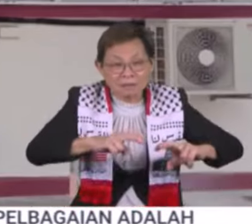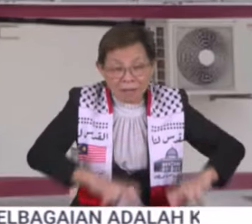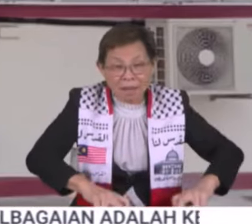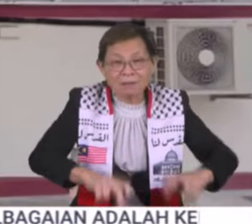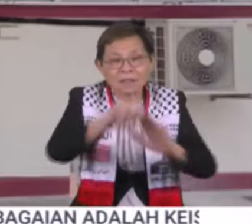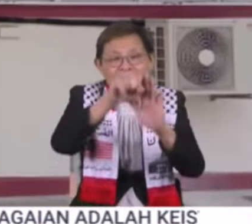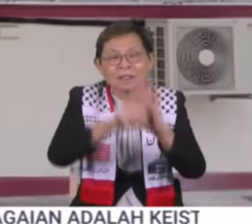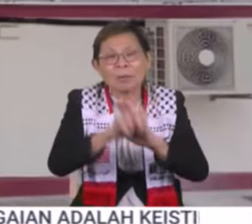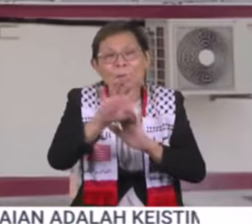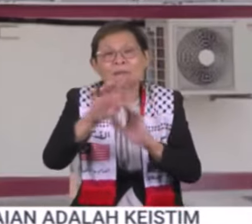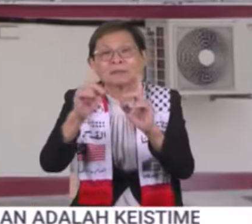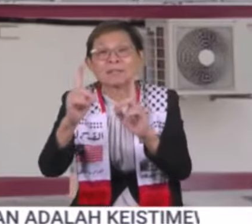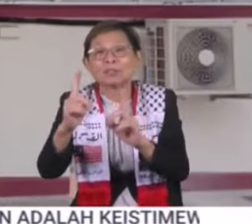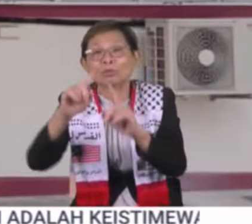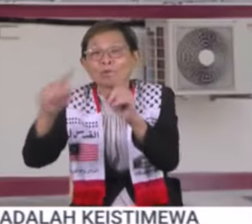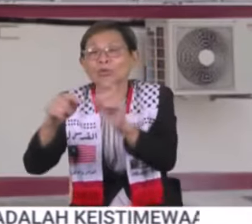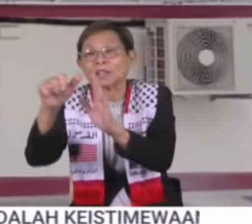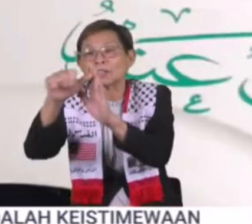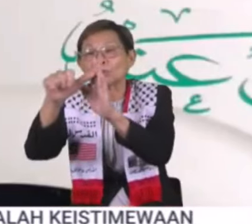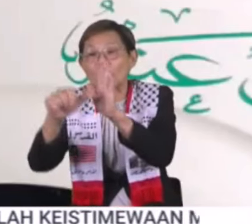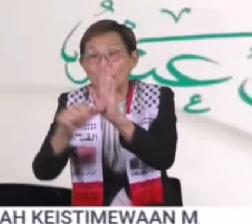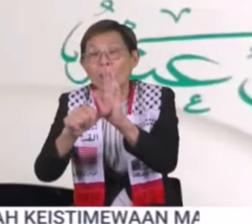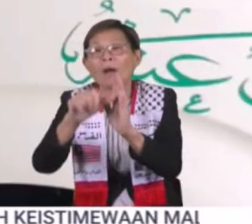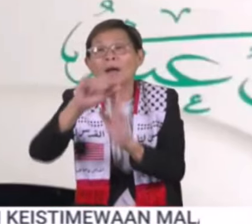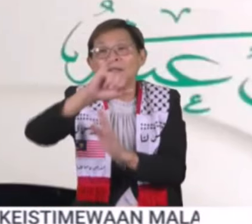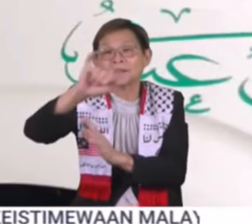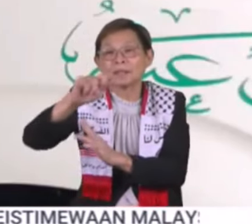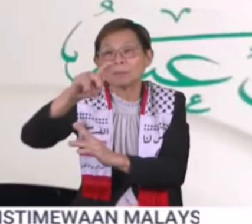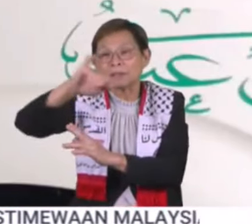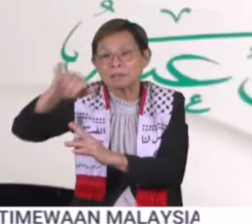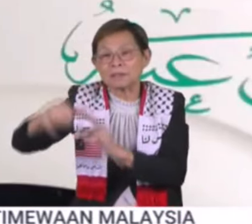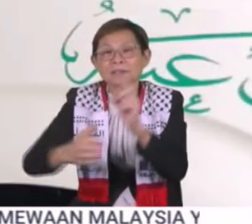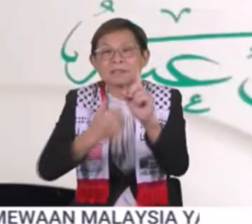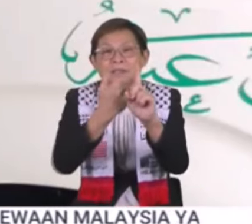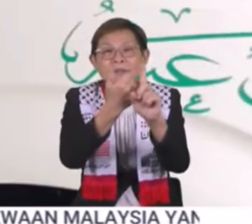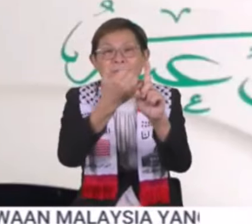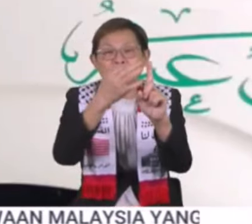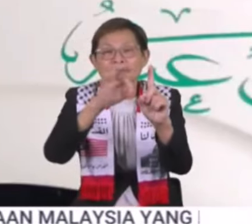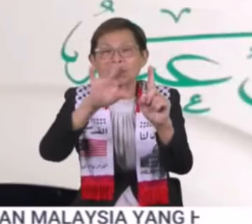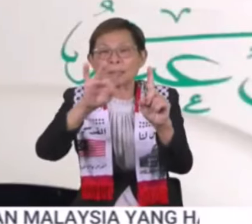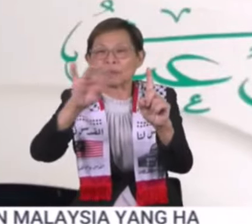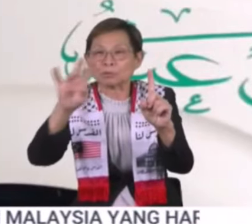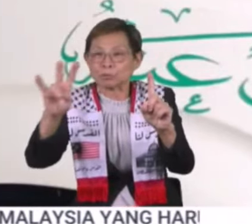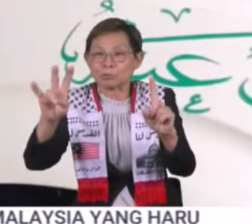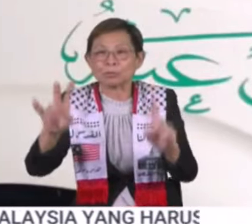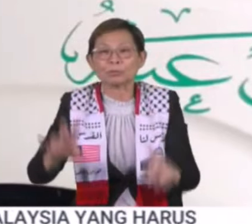di bawah Seksyen 41-1 Akta Pengangkutan Jalan 1987.